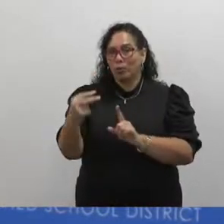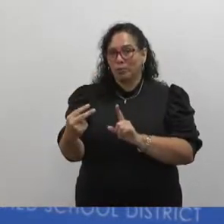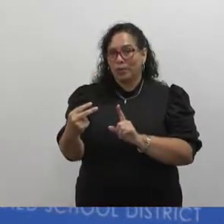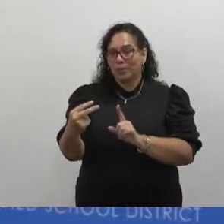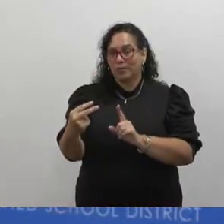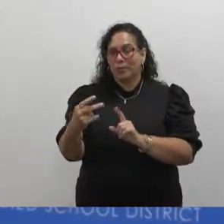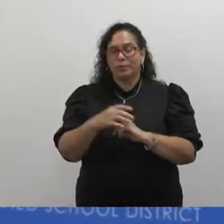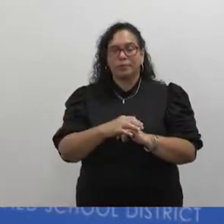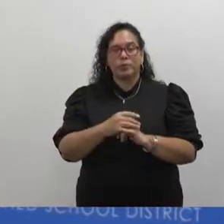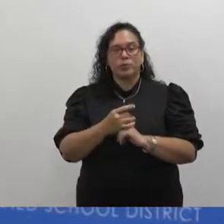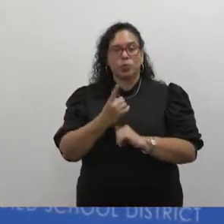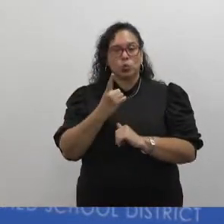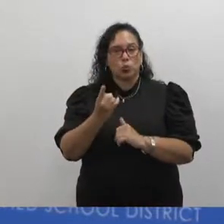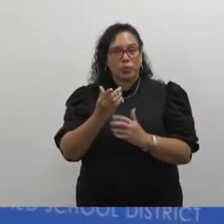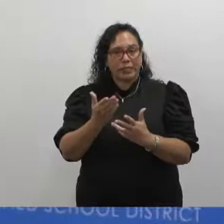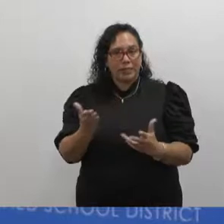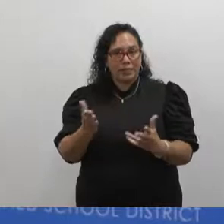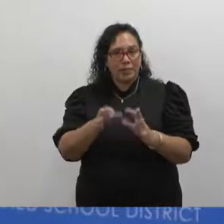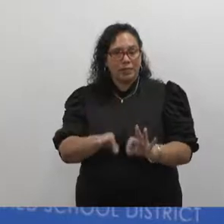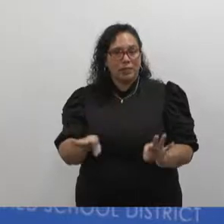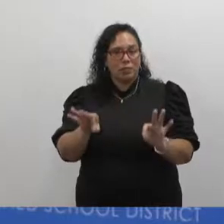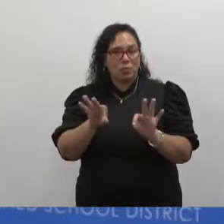vị vót ở ăn vót